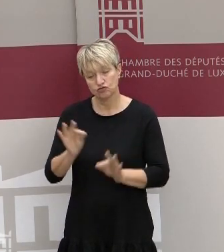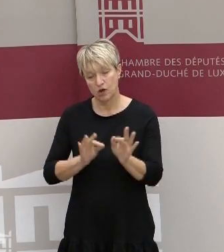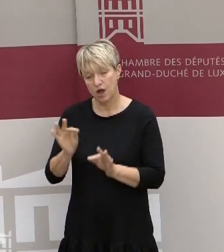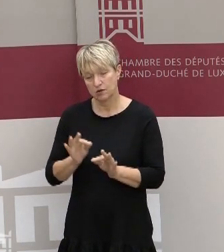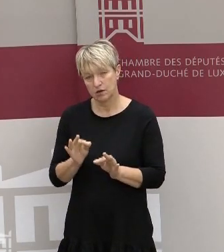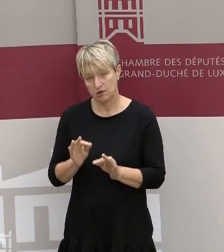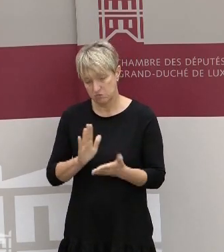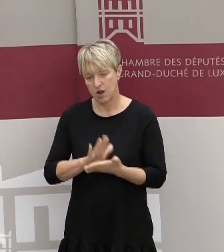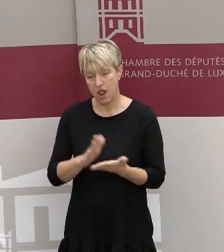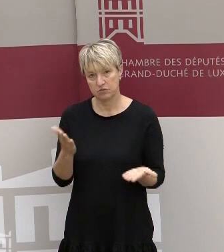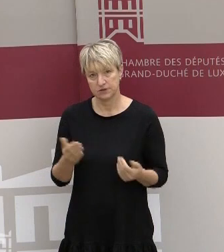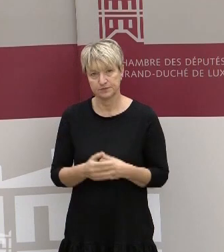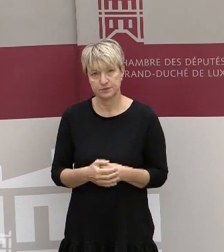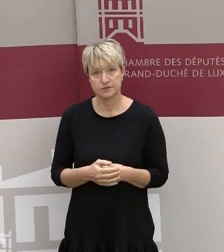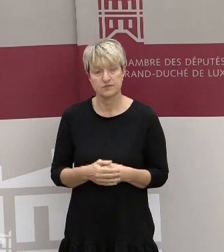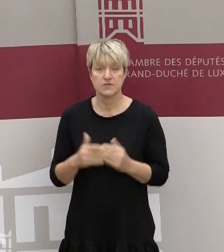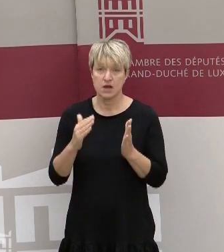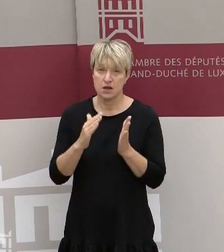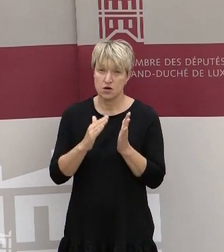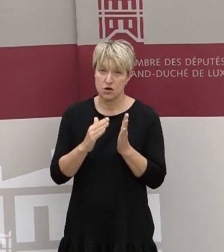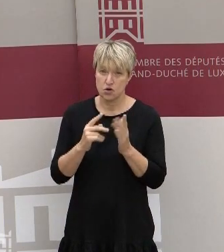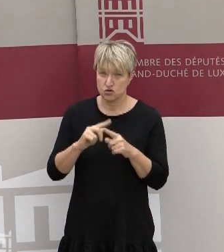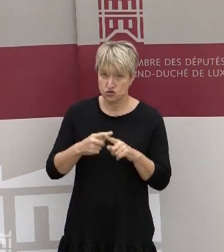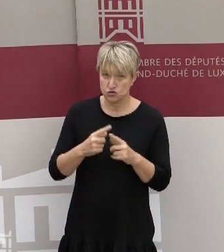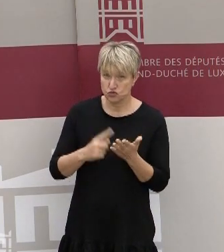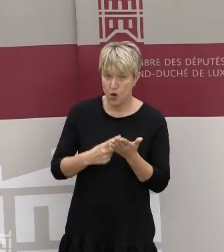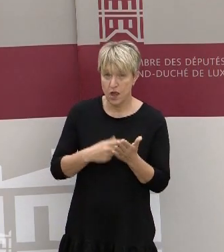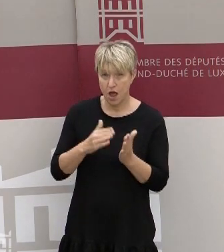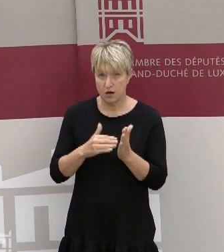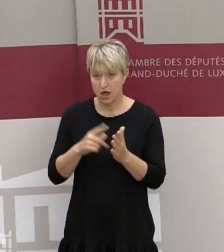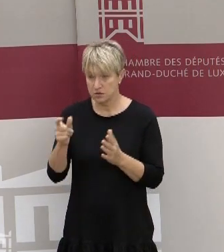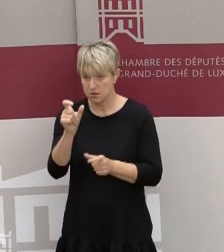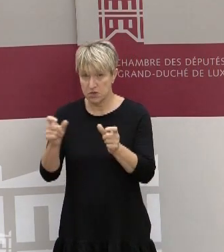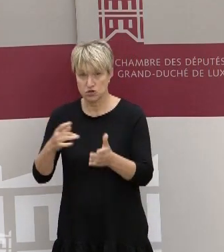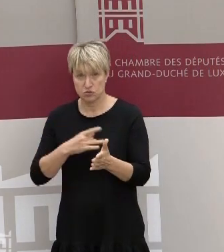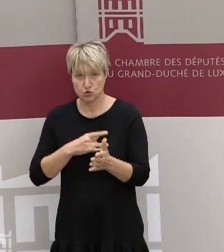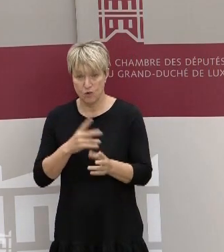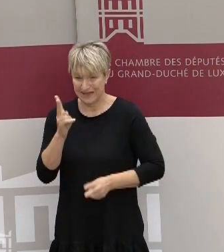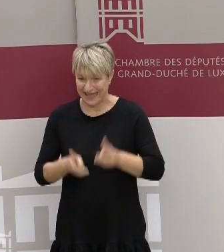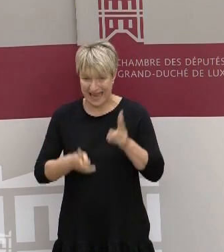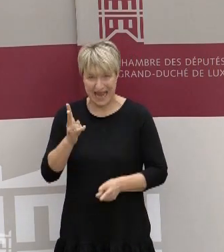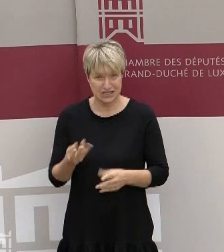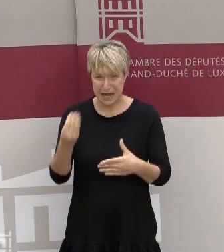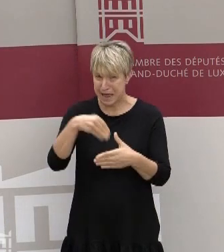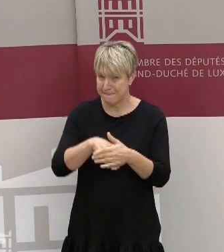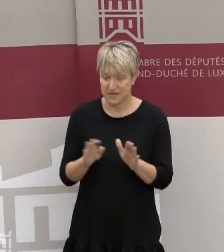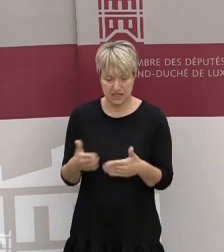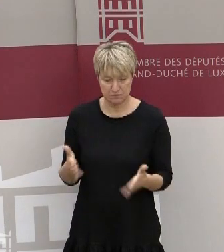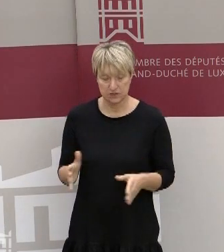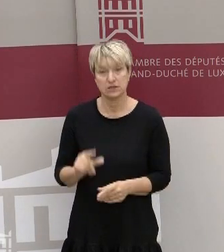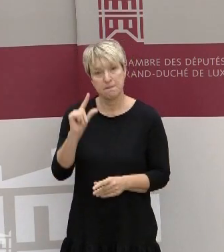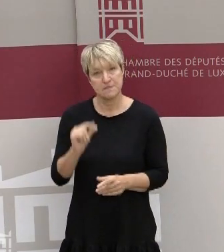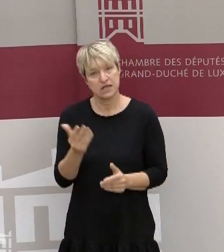Gerechtigkeit bringen. Wenn wir von Gerechtigkeit schwätzen, dann gehört ein fairer Lohn für uns Piraten dazu. Also Mindestlohn müsste dafür an unseren